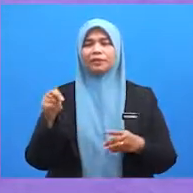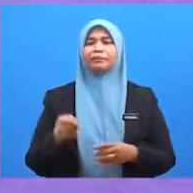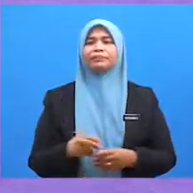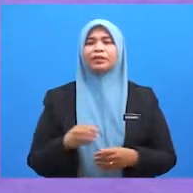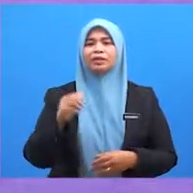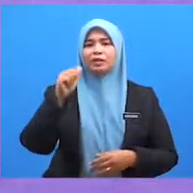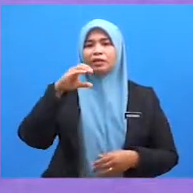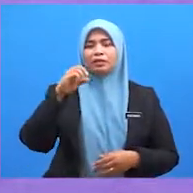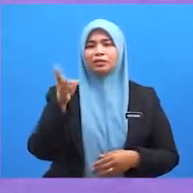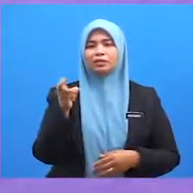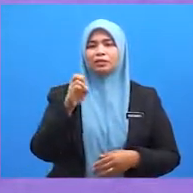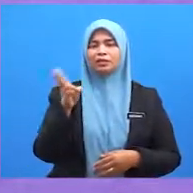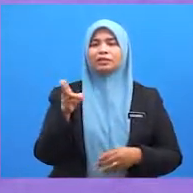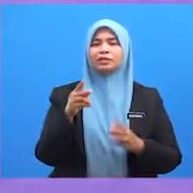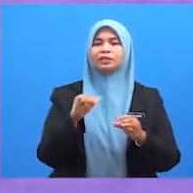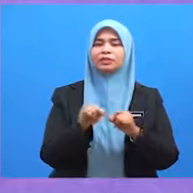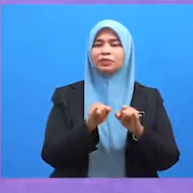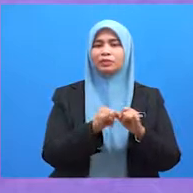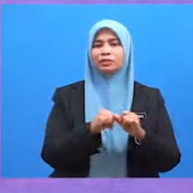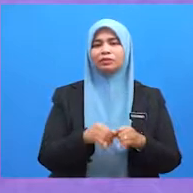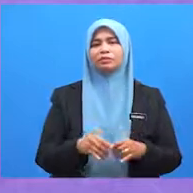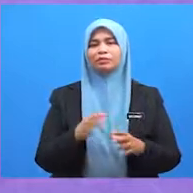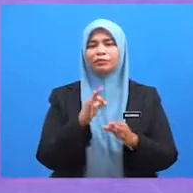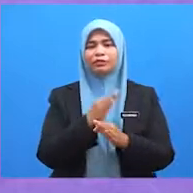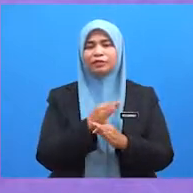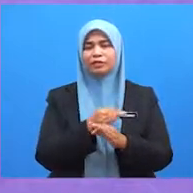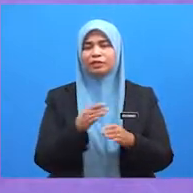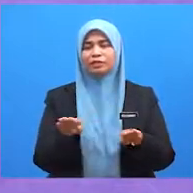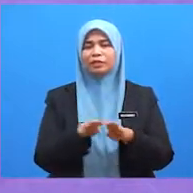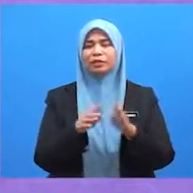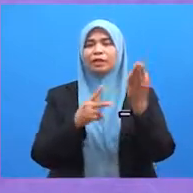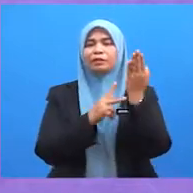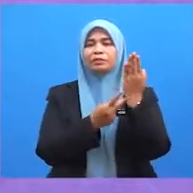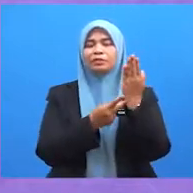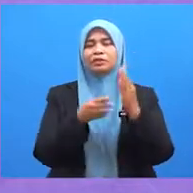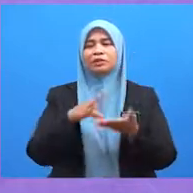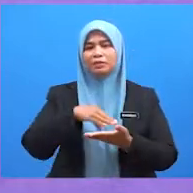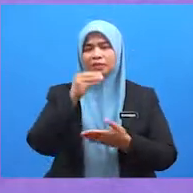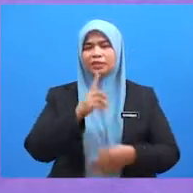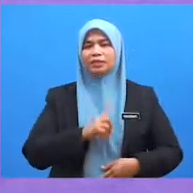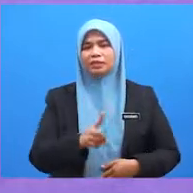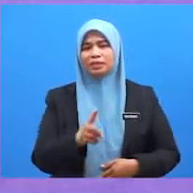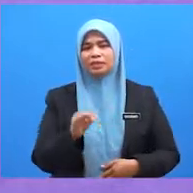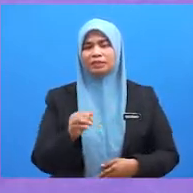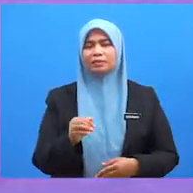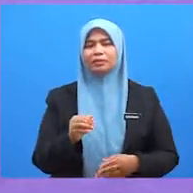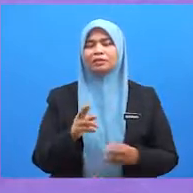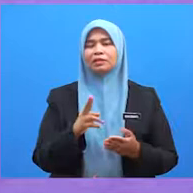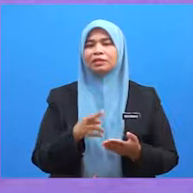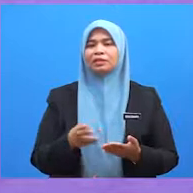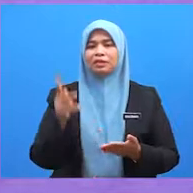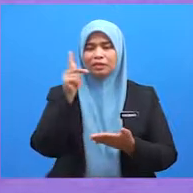Aceh turut memainkan peranan sebagai pusat pengajian Islam yang terulung,